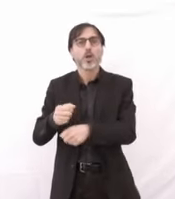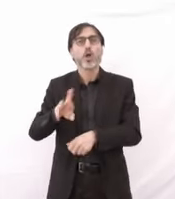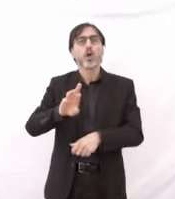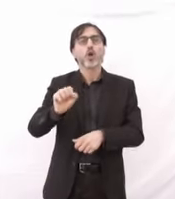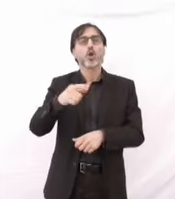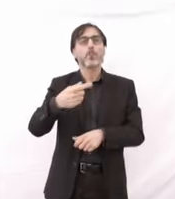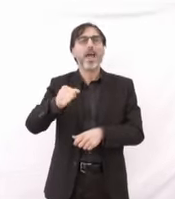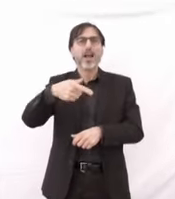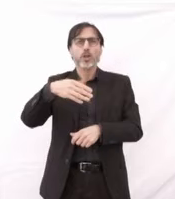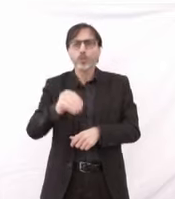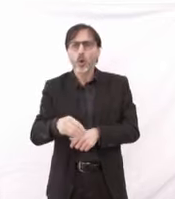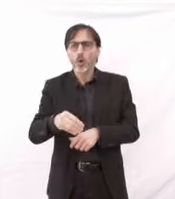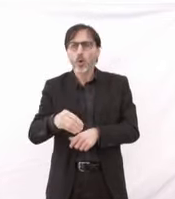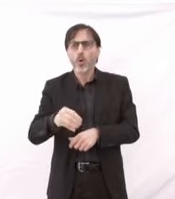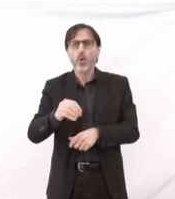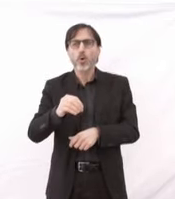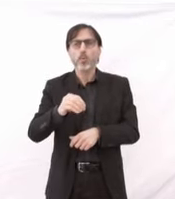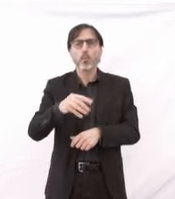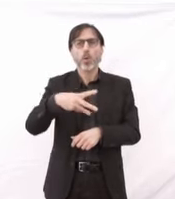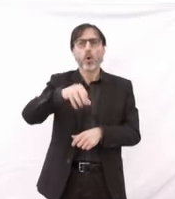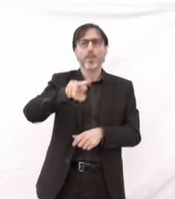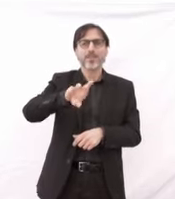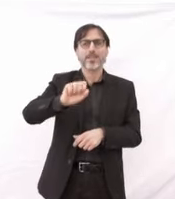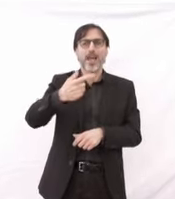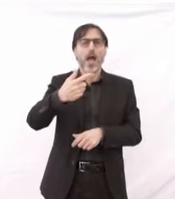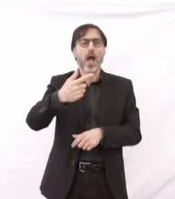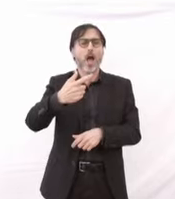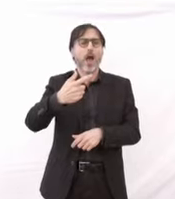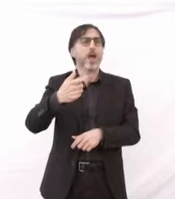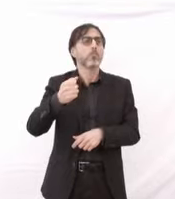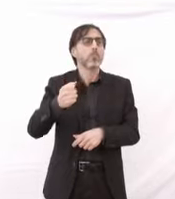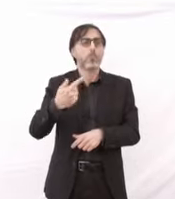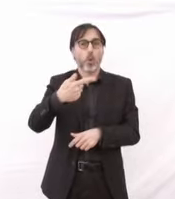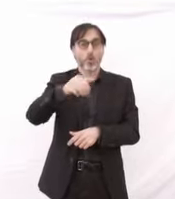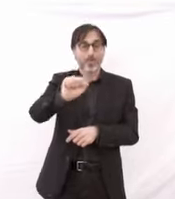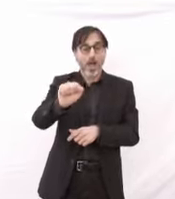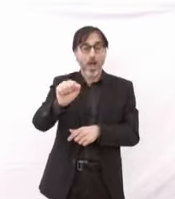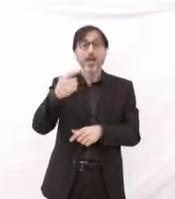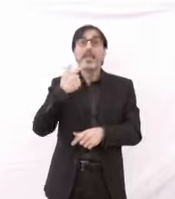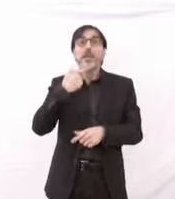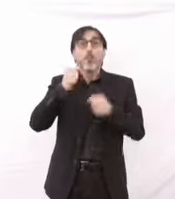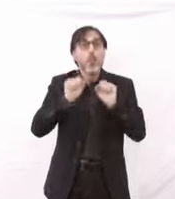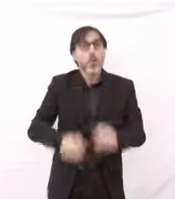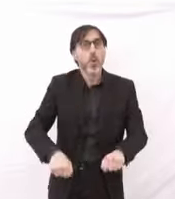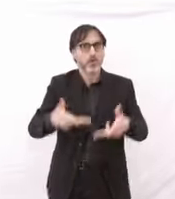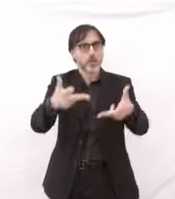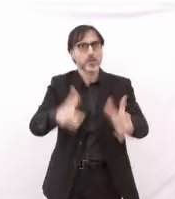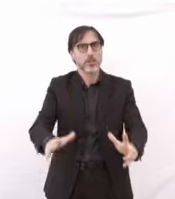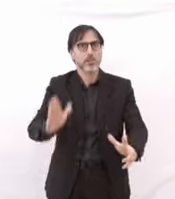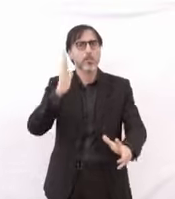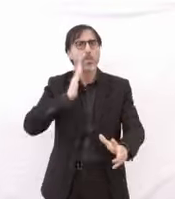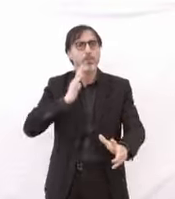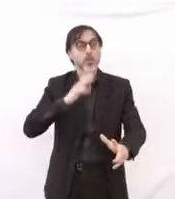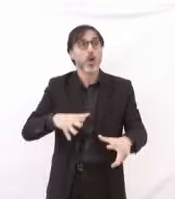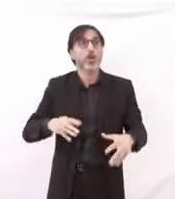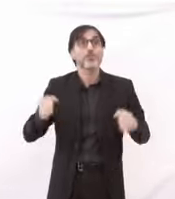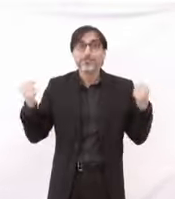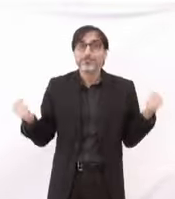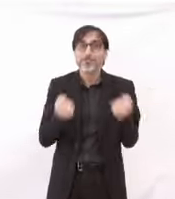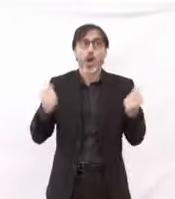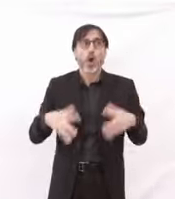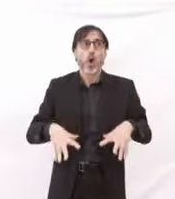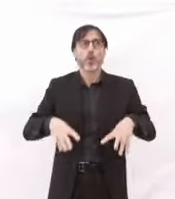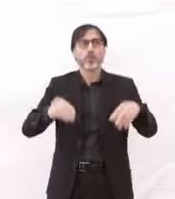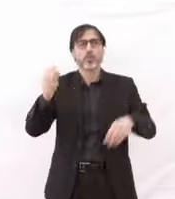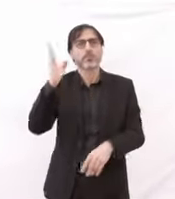Montà. Vi chiedo davvero, spero per l'ultima volta, chi può si sieda, la manifestazione è iniziata,